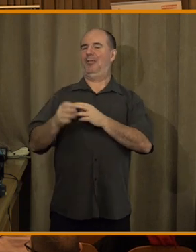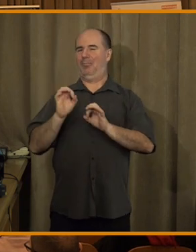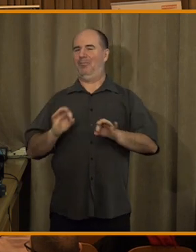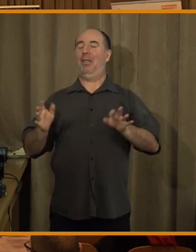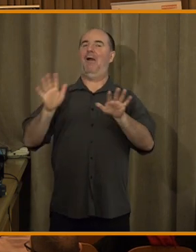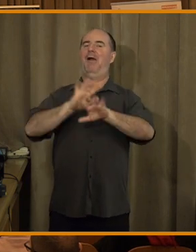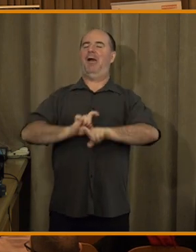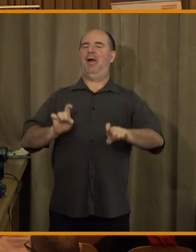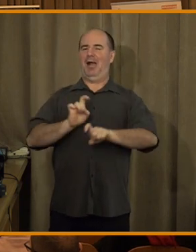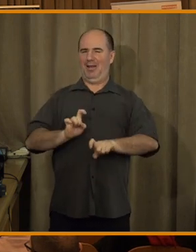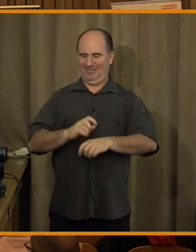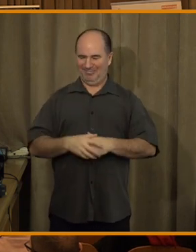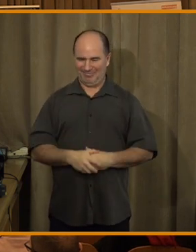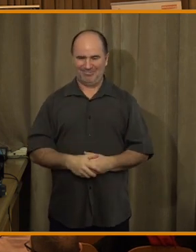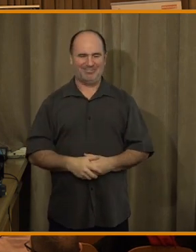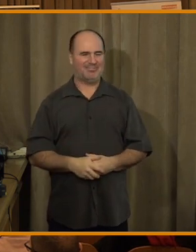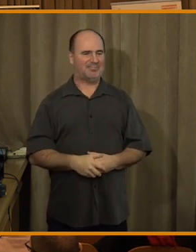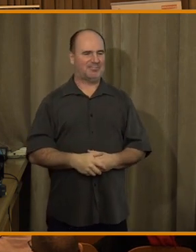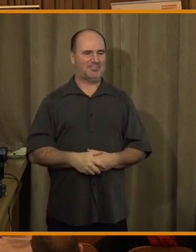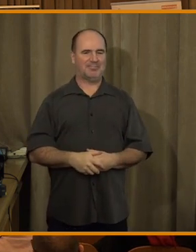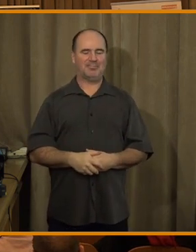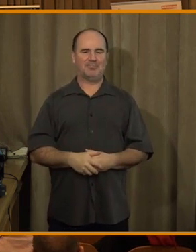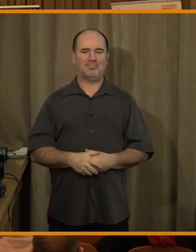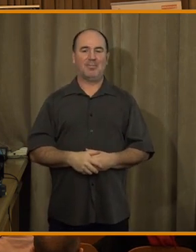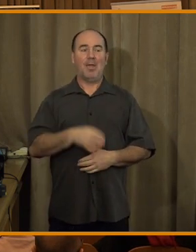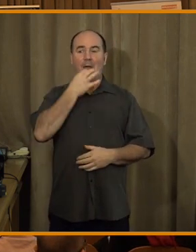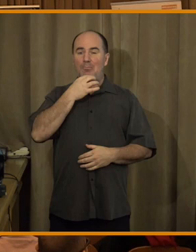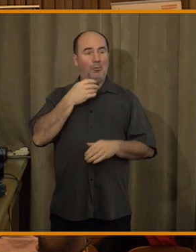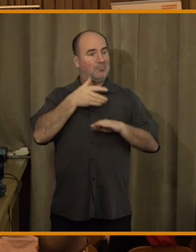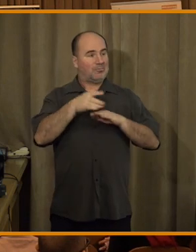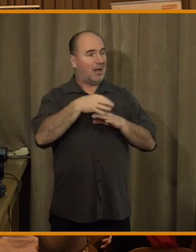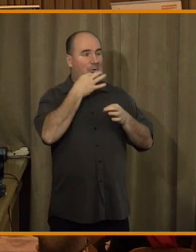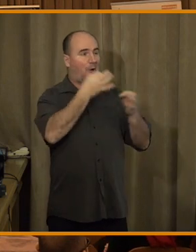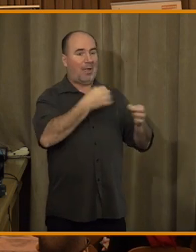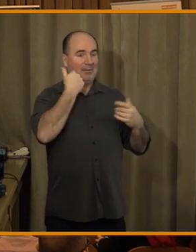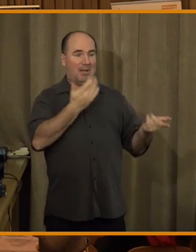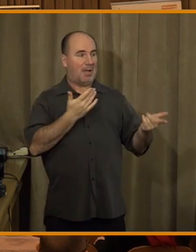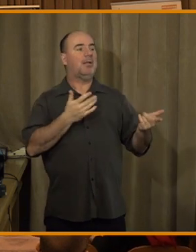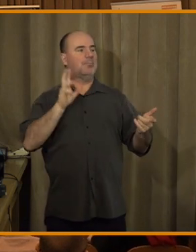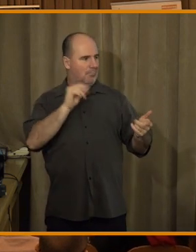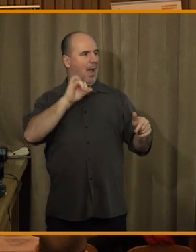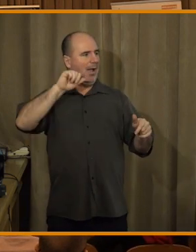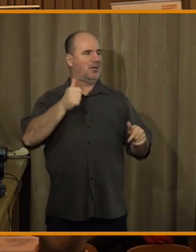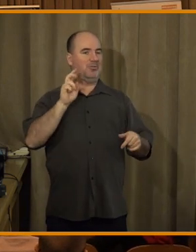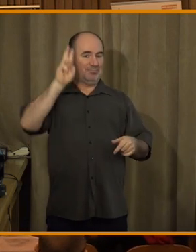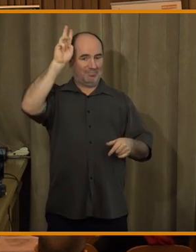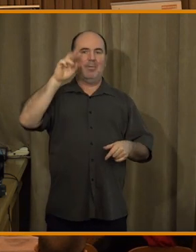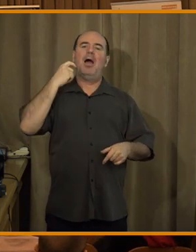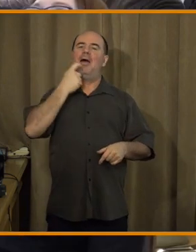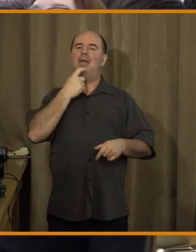nějaká otázka? Jestli ne, protože jsme v jemném časovém... Ano, je Jan Vobořil juridikum remedium.